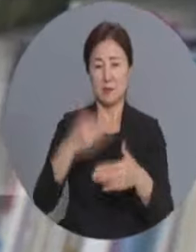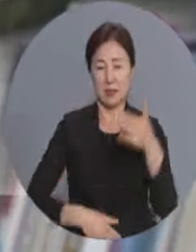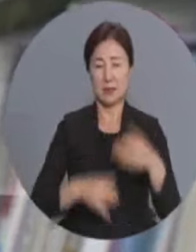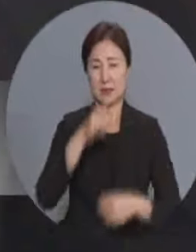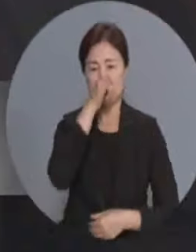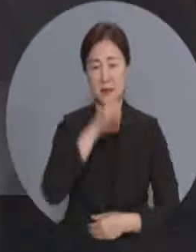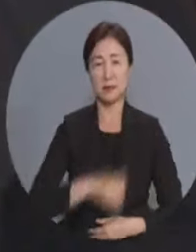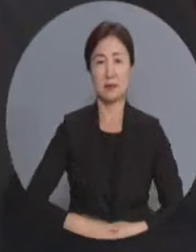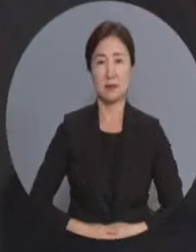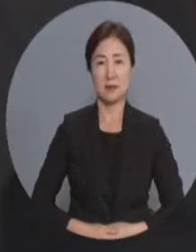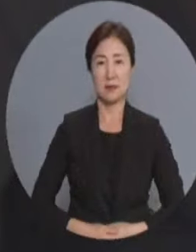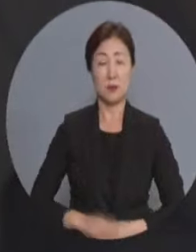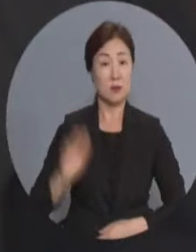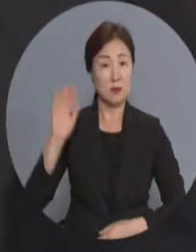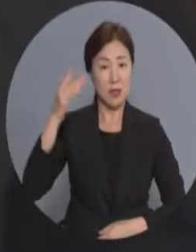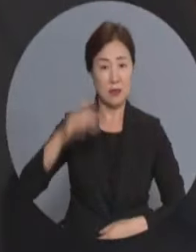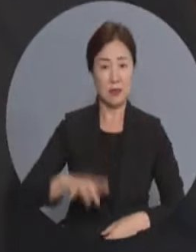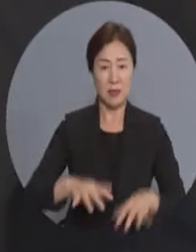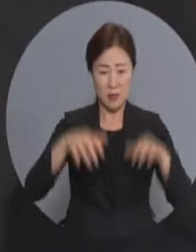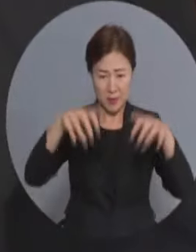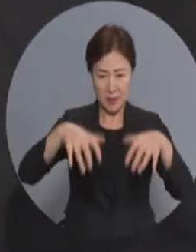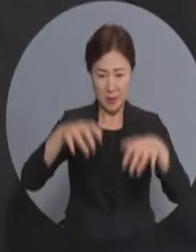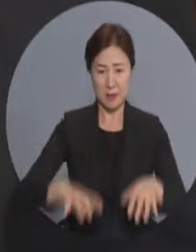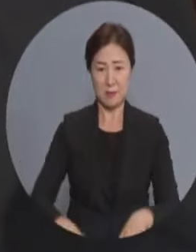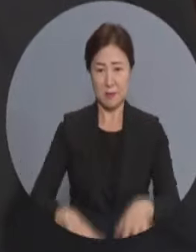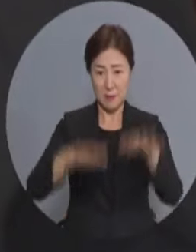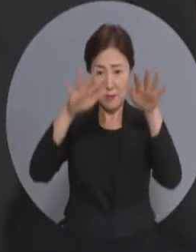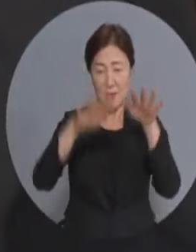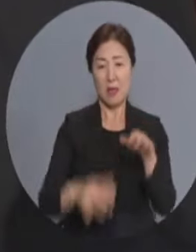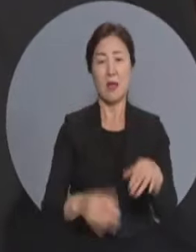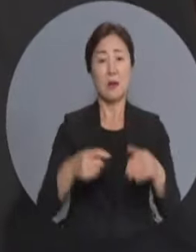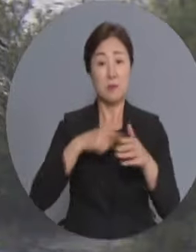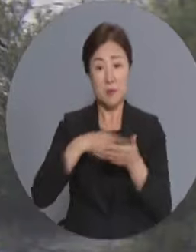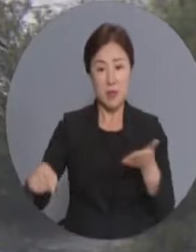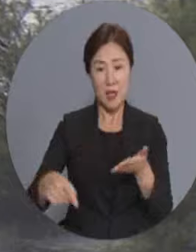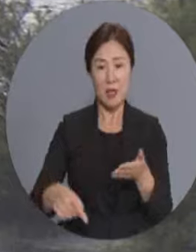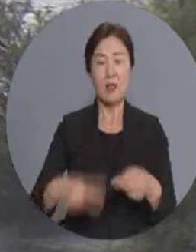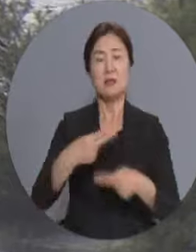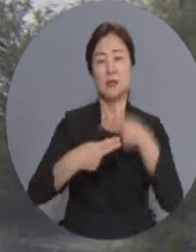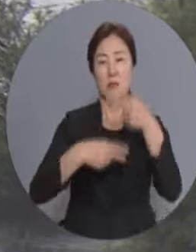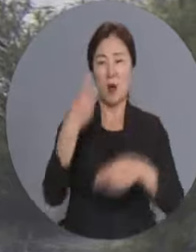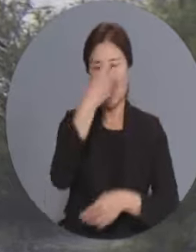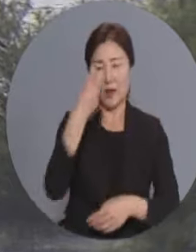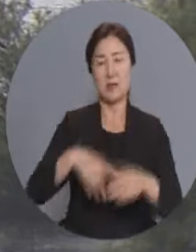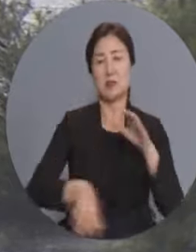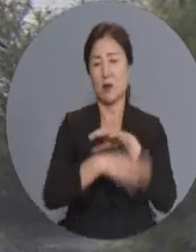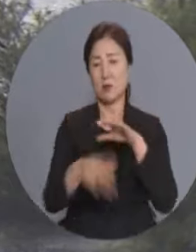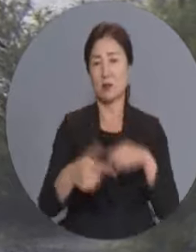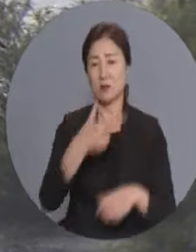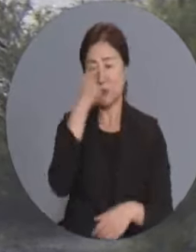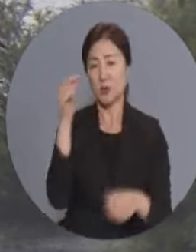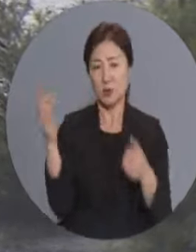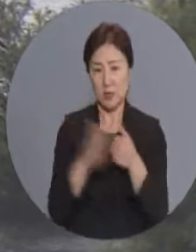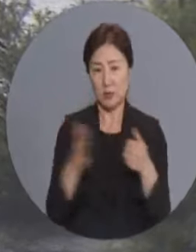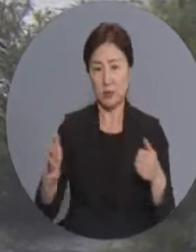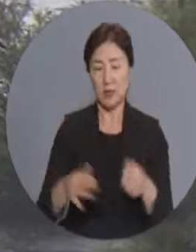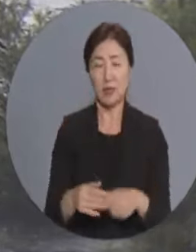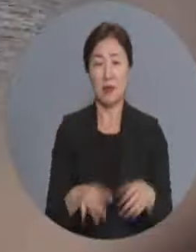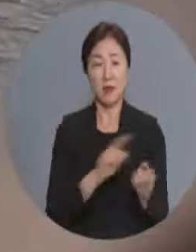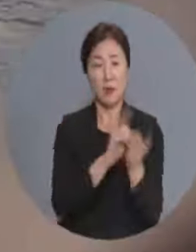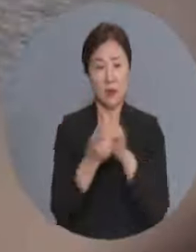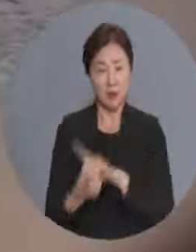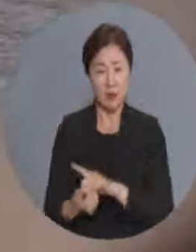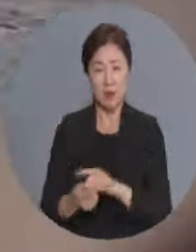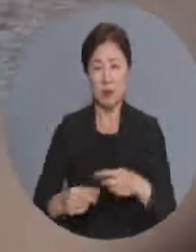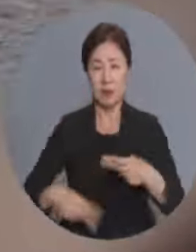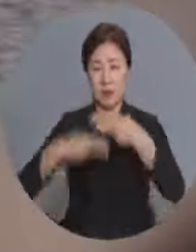겁니다. 또 최근 홍수 피해는 재방관리 부실 등이 원인이었는데 마치 댐을 짓지 않아 피해가 발생된